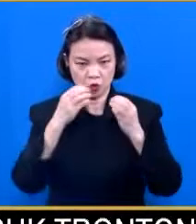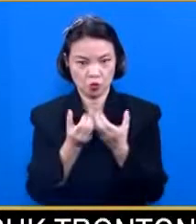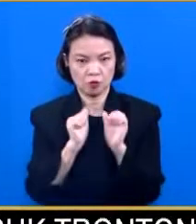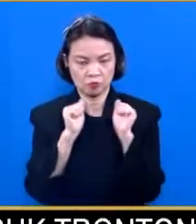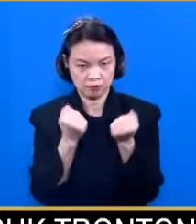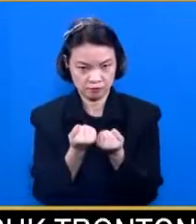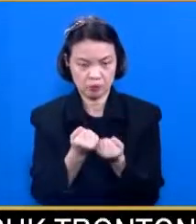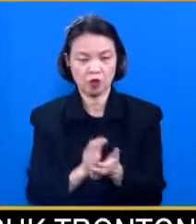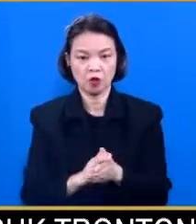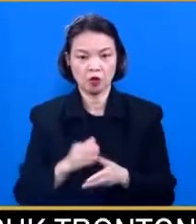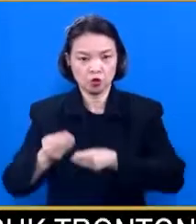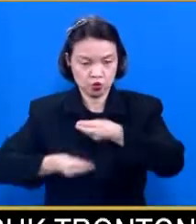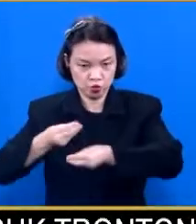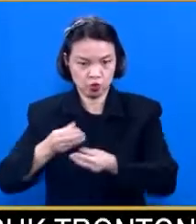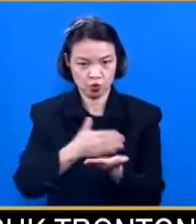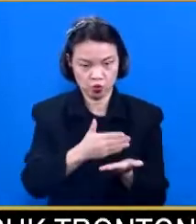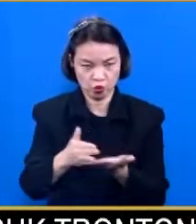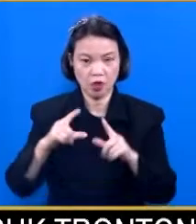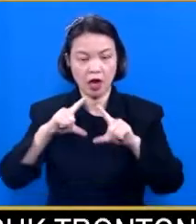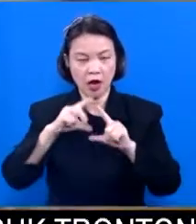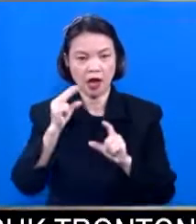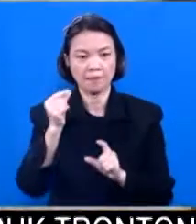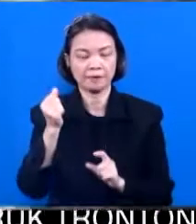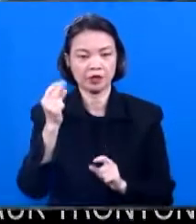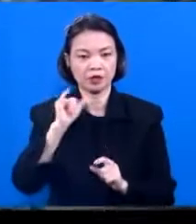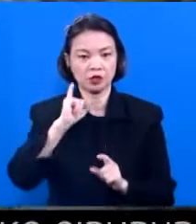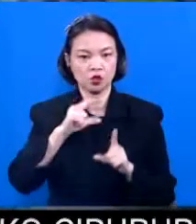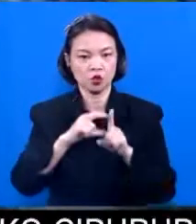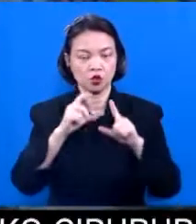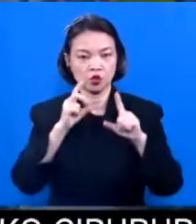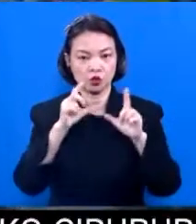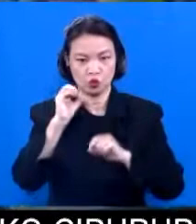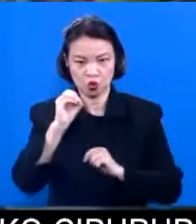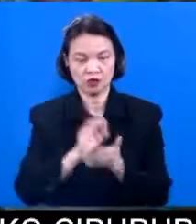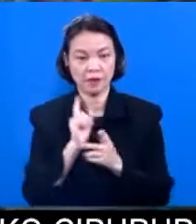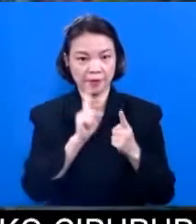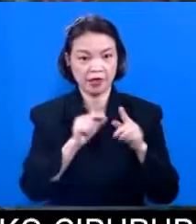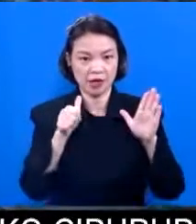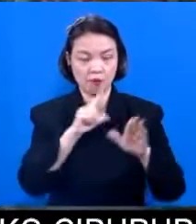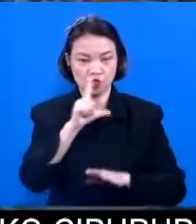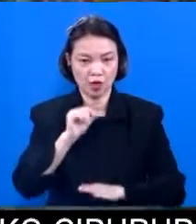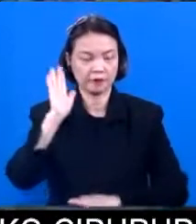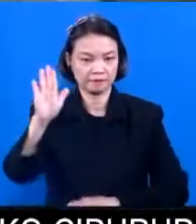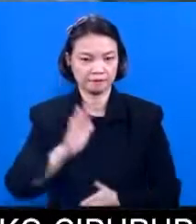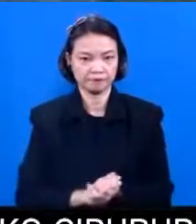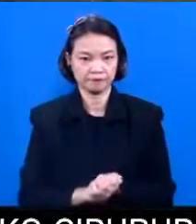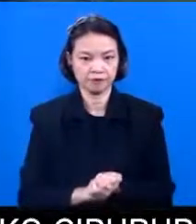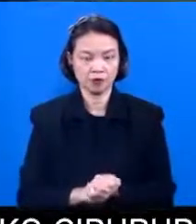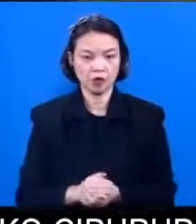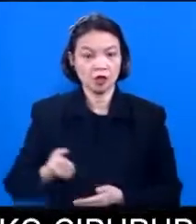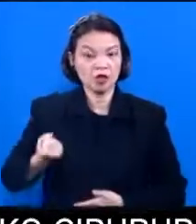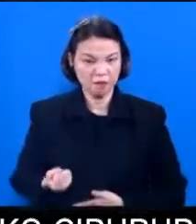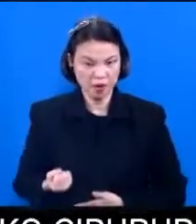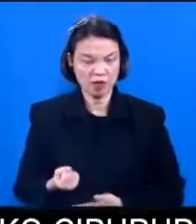Pengusaha Retail Indonesia atau APRINDO hingga 6 bulan ke depan. Namun di pasar tradisional di ibu kota, harga minyak goreng